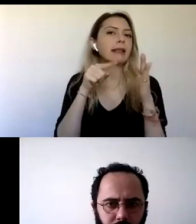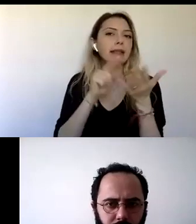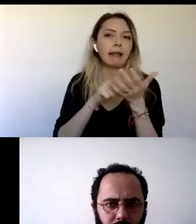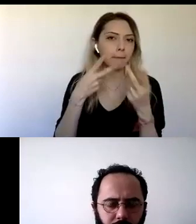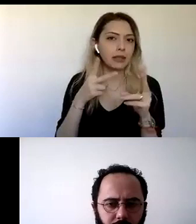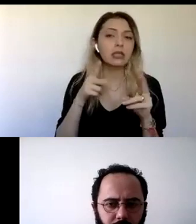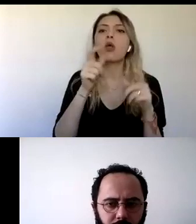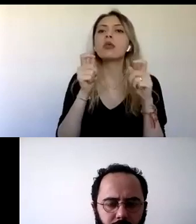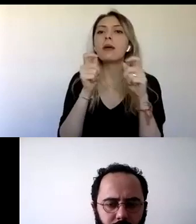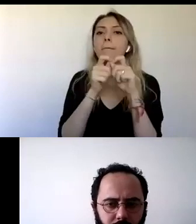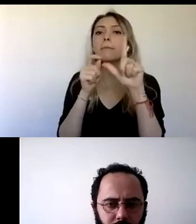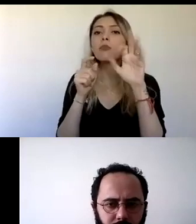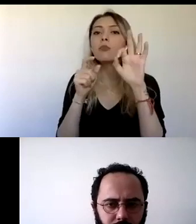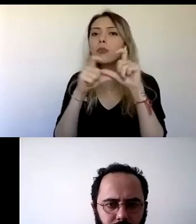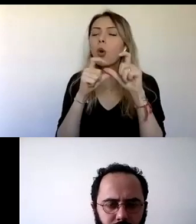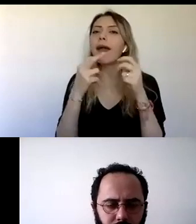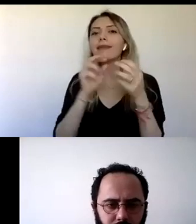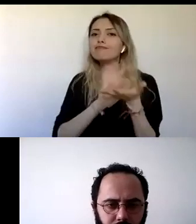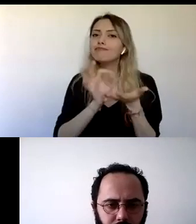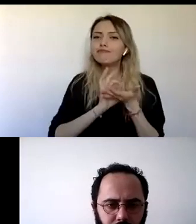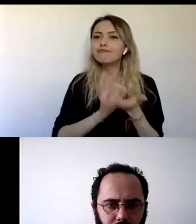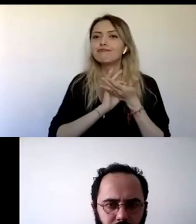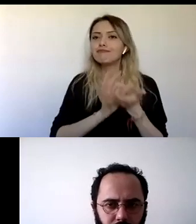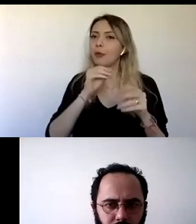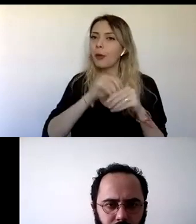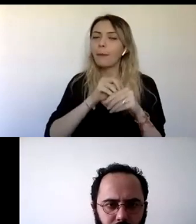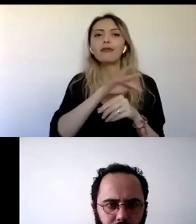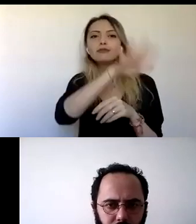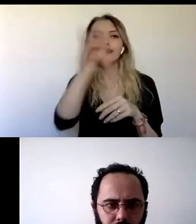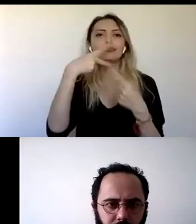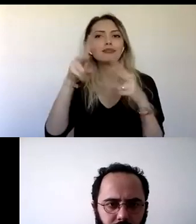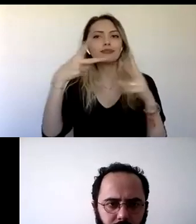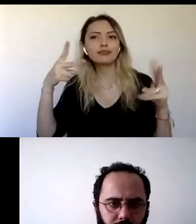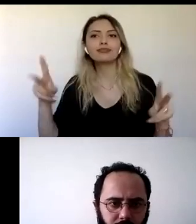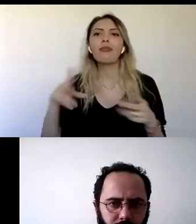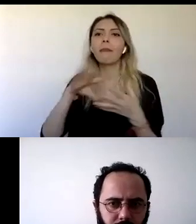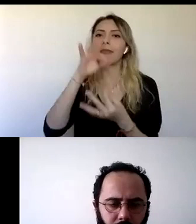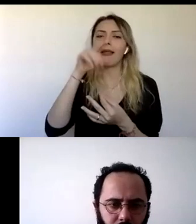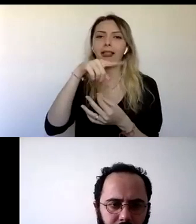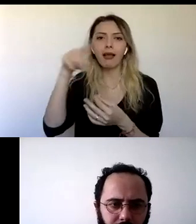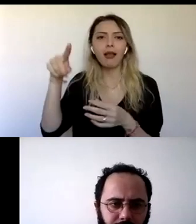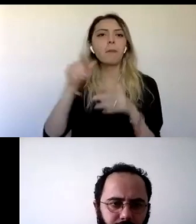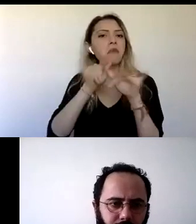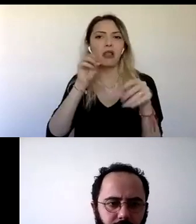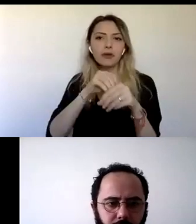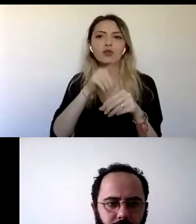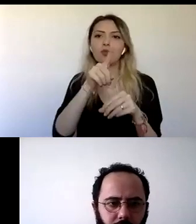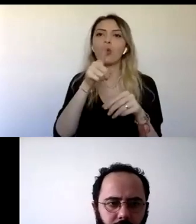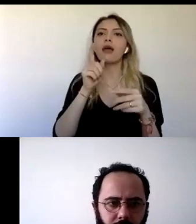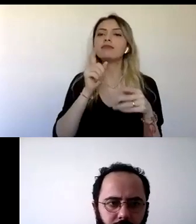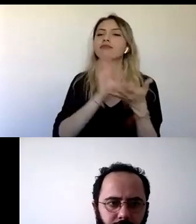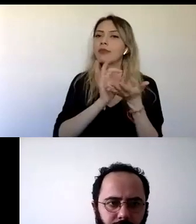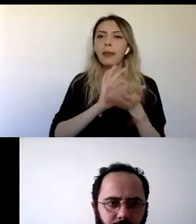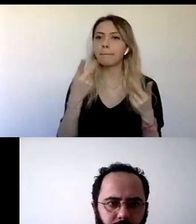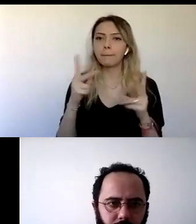şekilde oluşturabilirsiniz. Ben mesela bir takım eğitimlerde hazırladığım içerikleri buraya